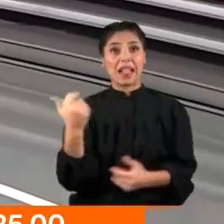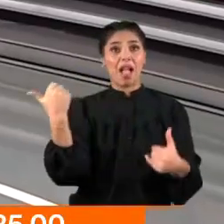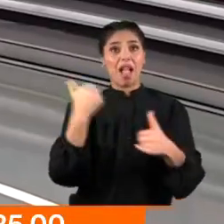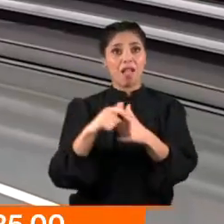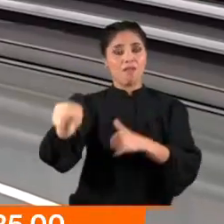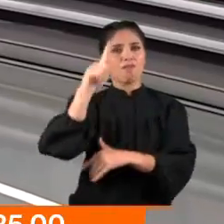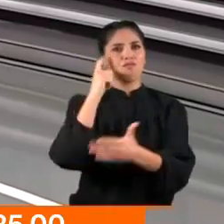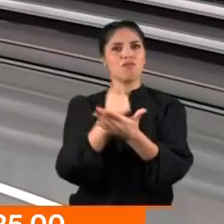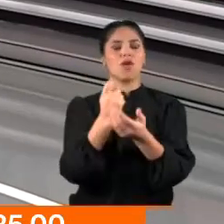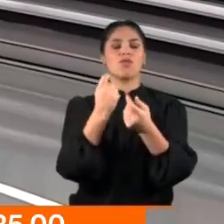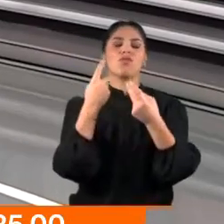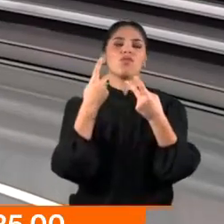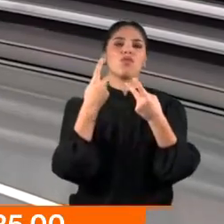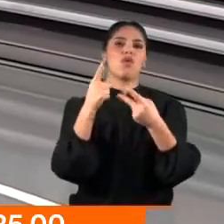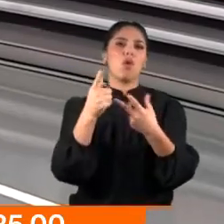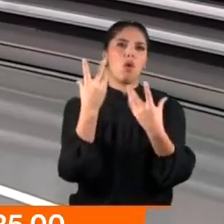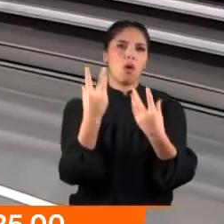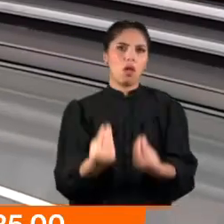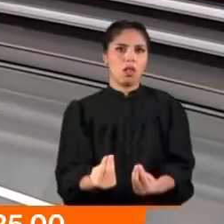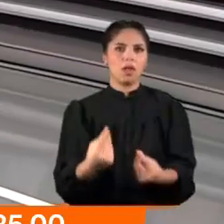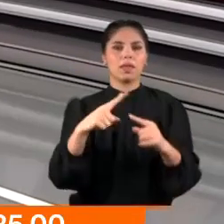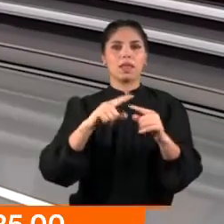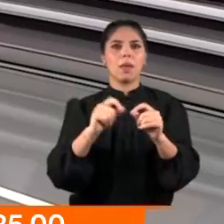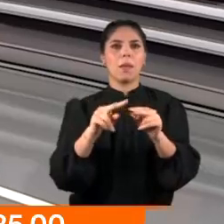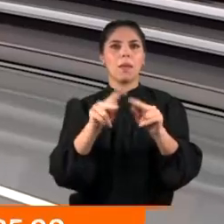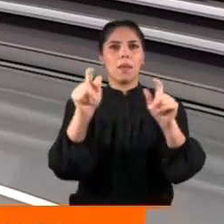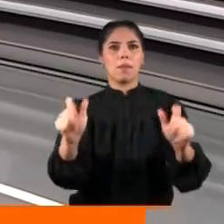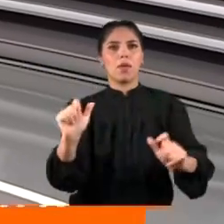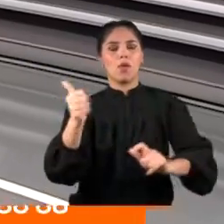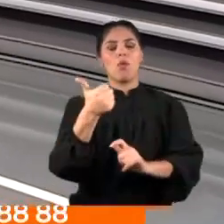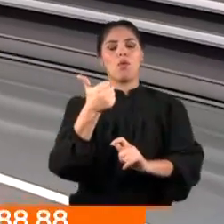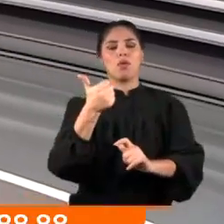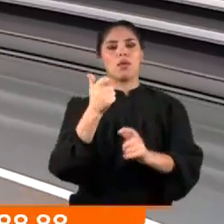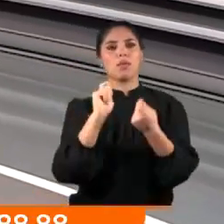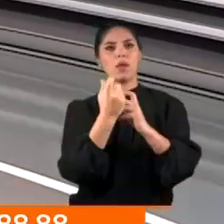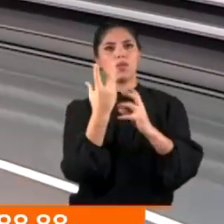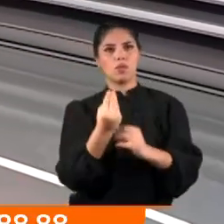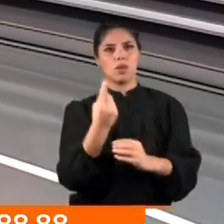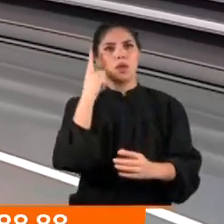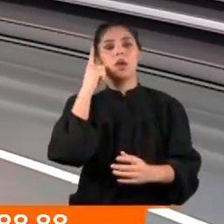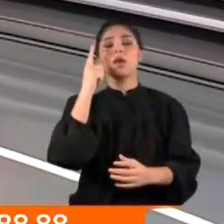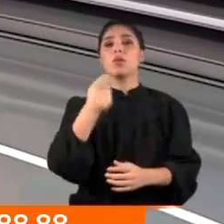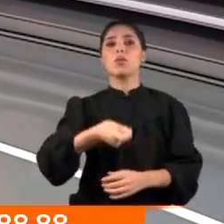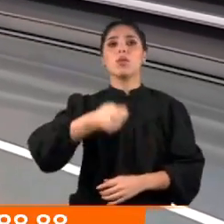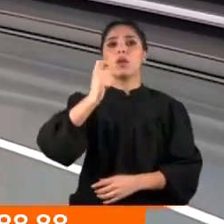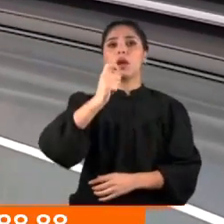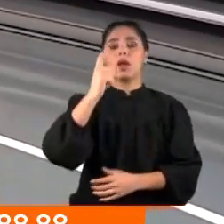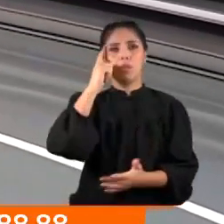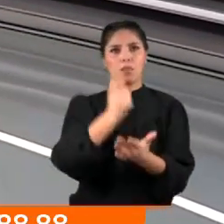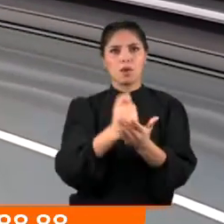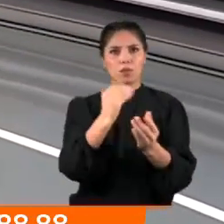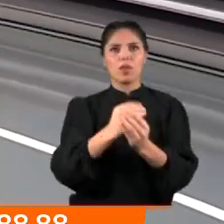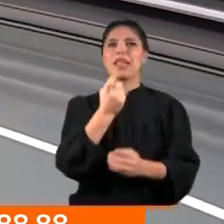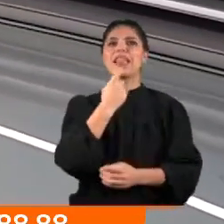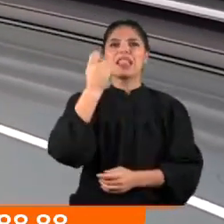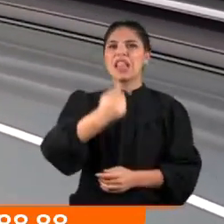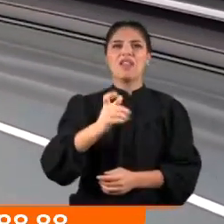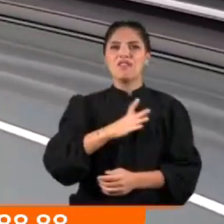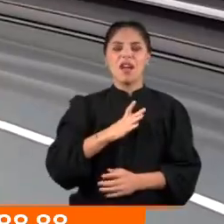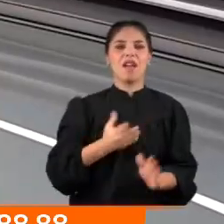Büyük Millet Meclisi'ndeki görüşmeler sırasında çok önemli bir değişiklik de oldu. Krediye başvurmak için bir yaş şartı vardı, kaldırıldı.